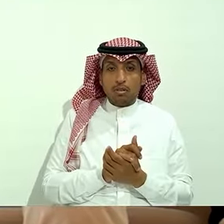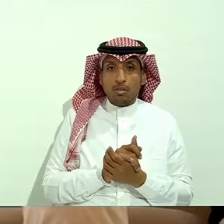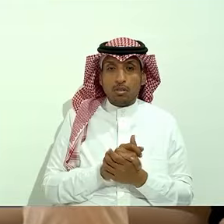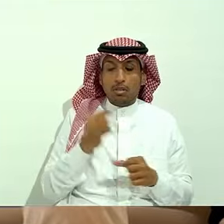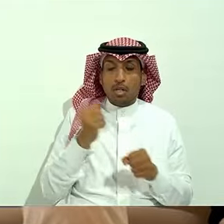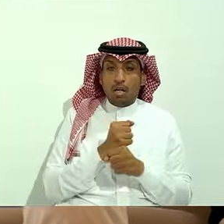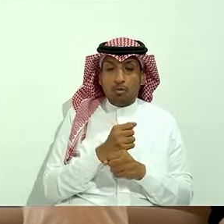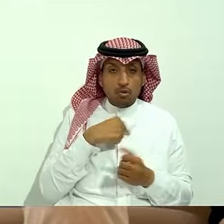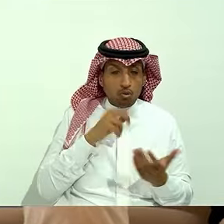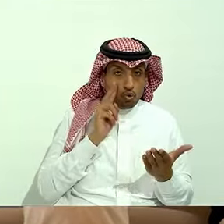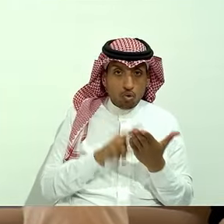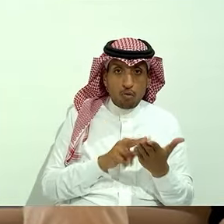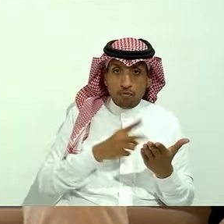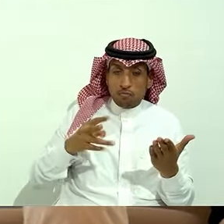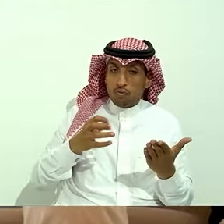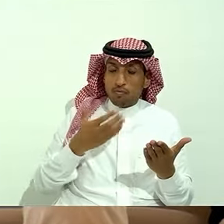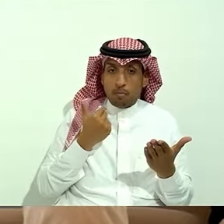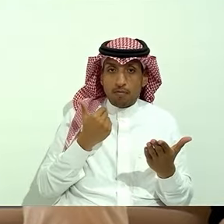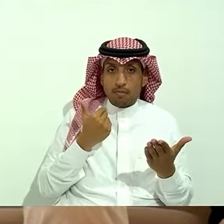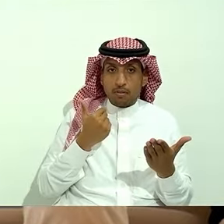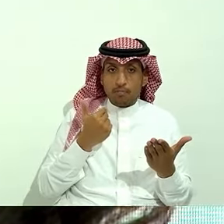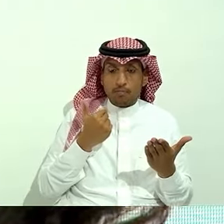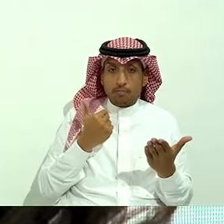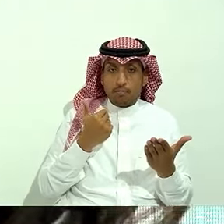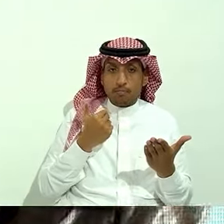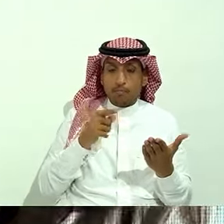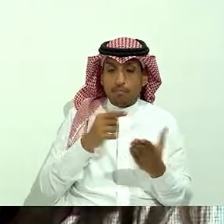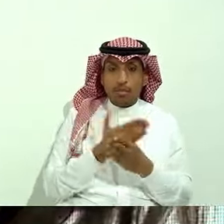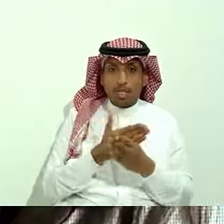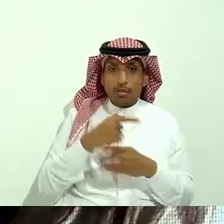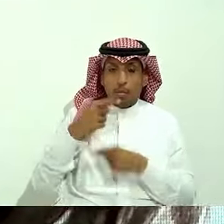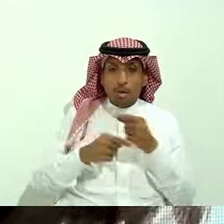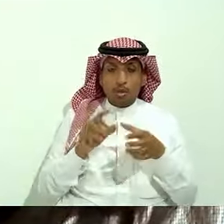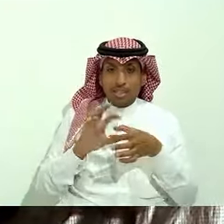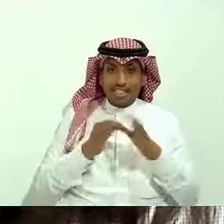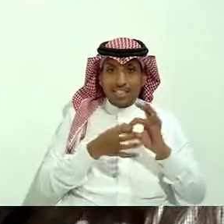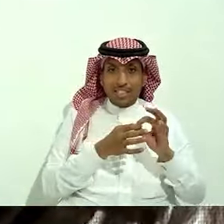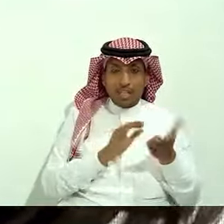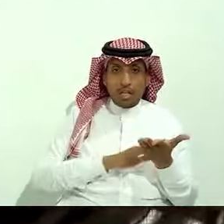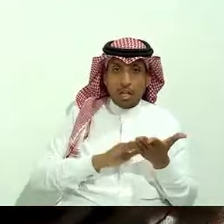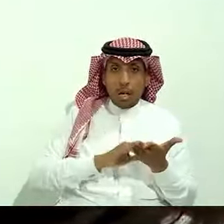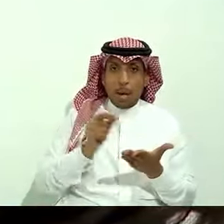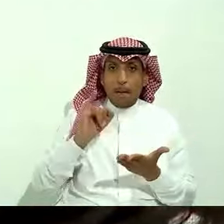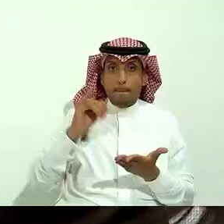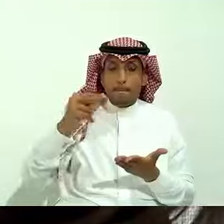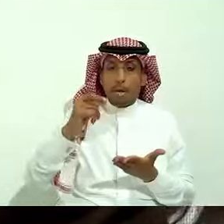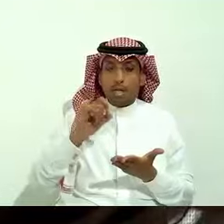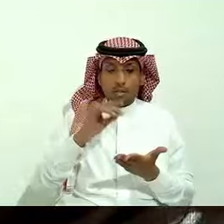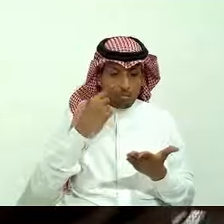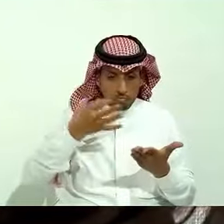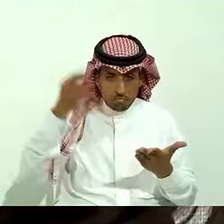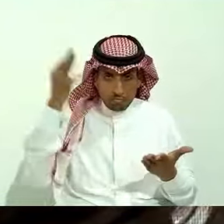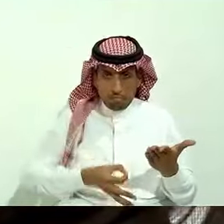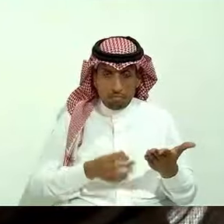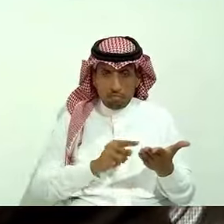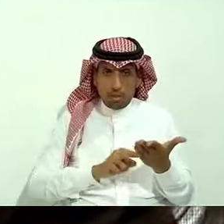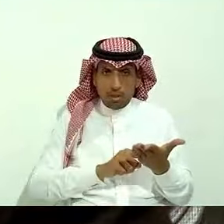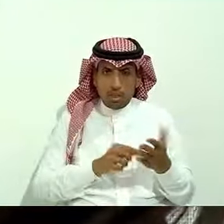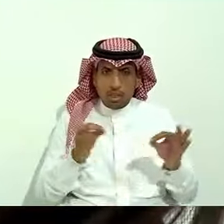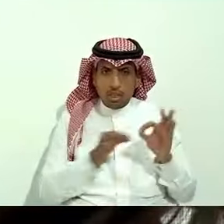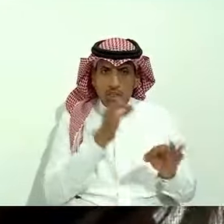زي ما قلتي. يعني ما قد شفت، يمكن التشين ميل اللي يسمونه تشين ميل هو الوحيد اللي فيه قطع معدن، لكن ما سبق لي أشوف هالدقة وأشوف